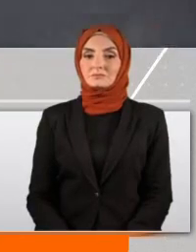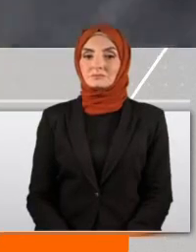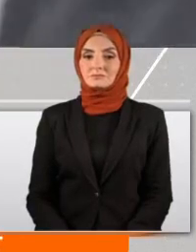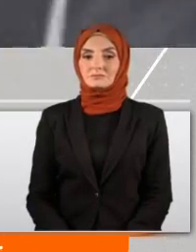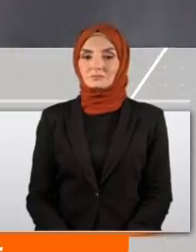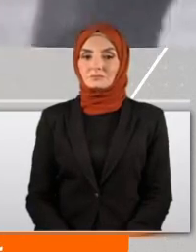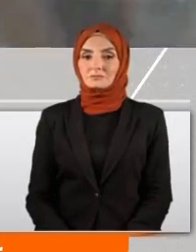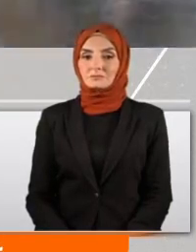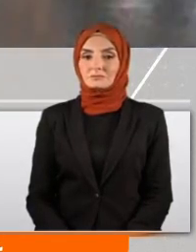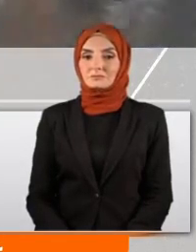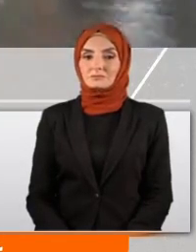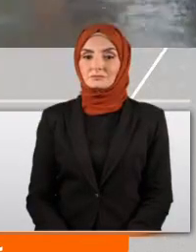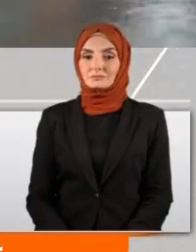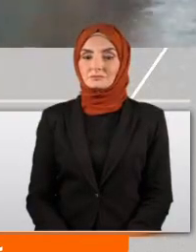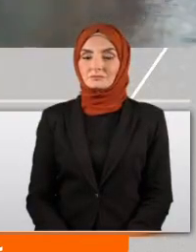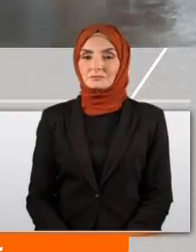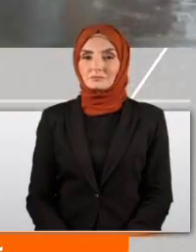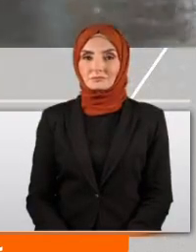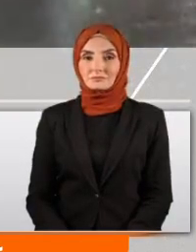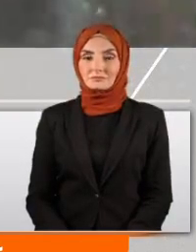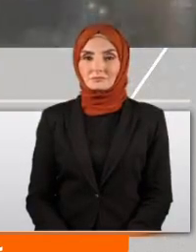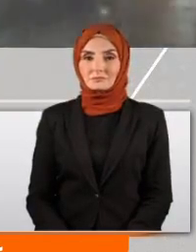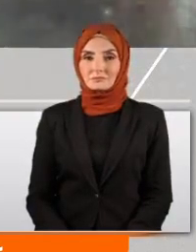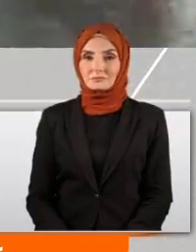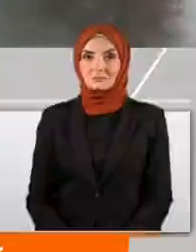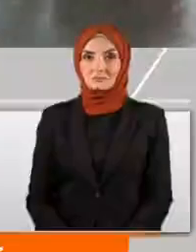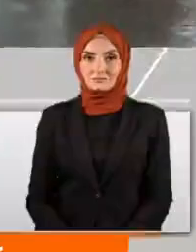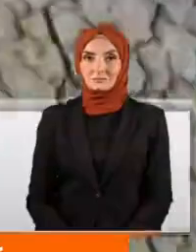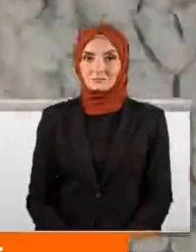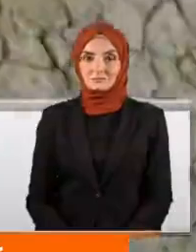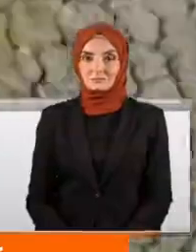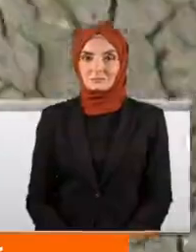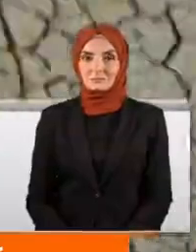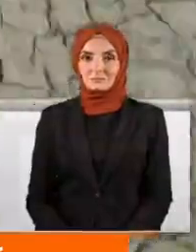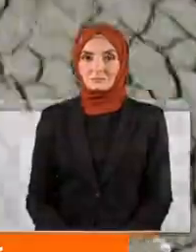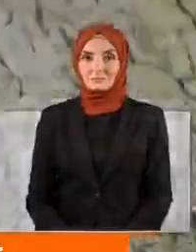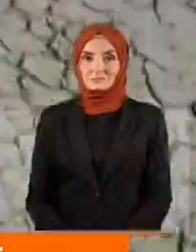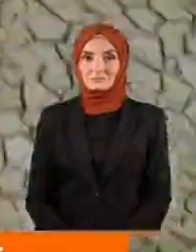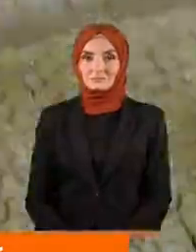ayı da Anadolu'nun iç kesimlerinde yağmurun kar şeklinde dönüşmesi bekliyoruz.